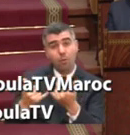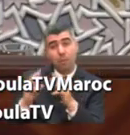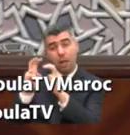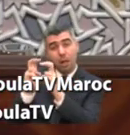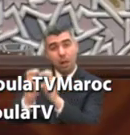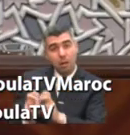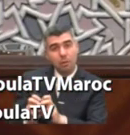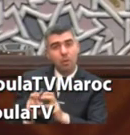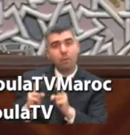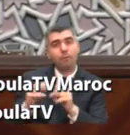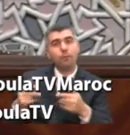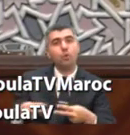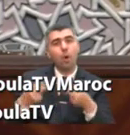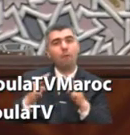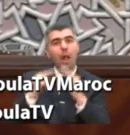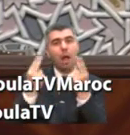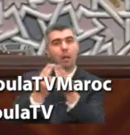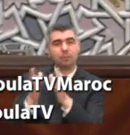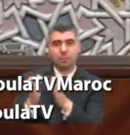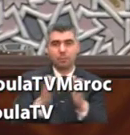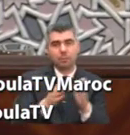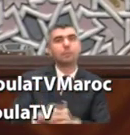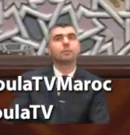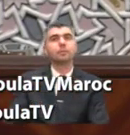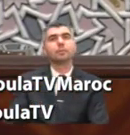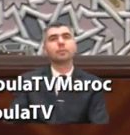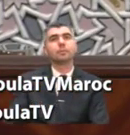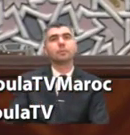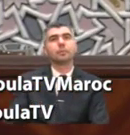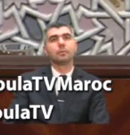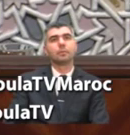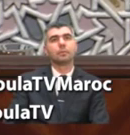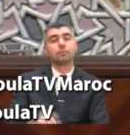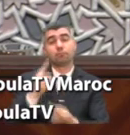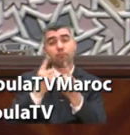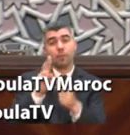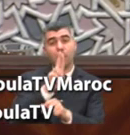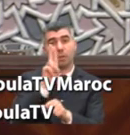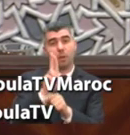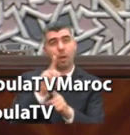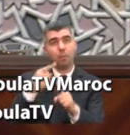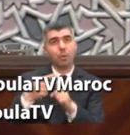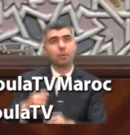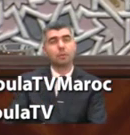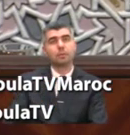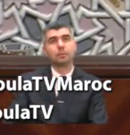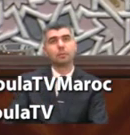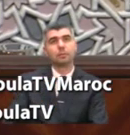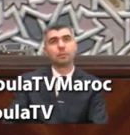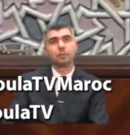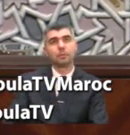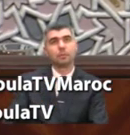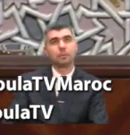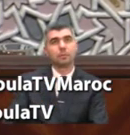السيدة النائبة المحترمة. هل من تعقيب إضافي؟